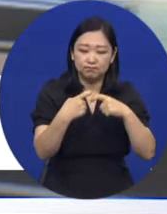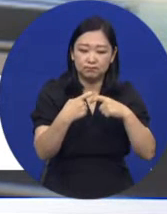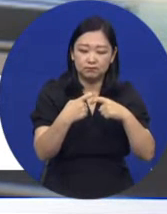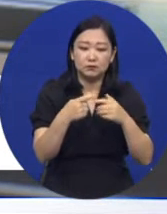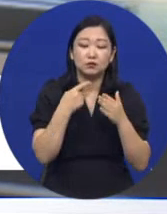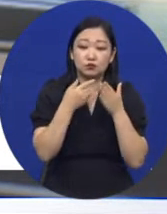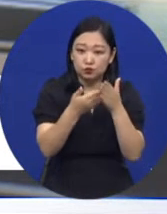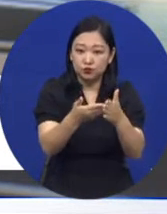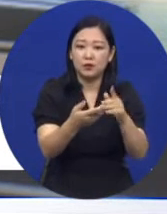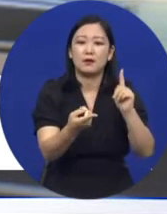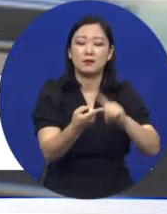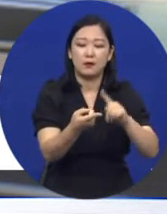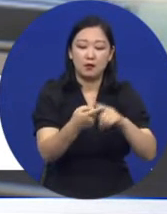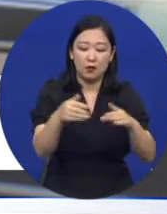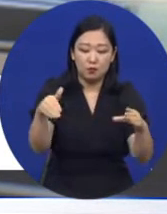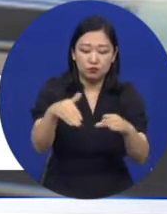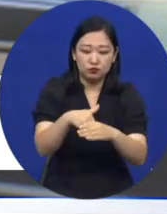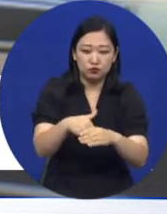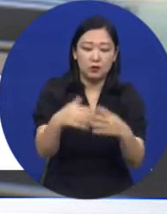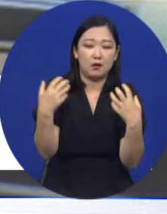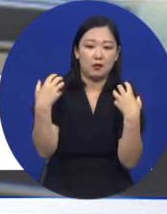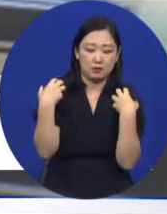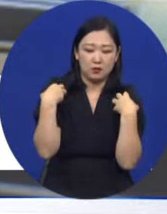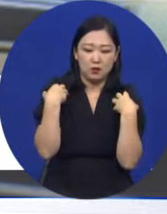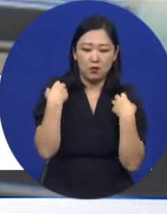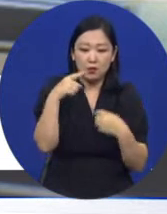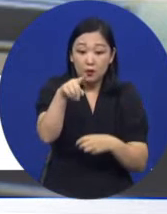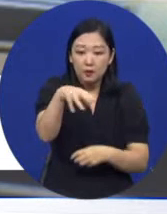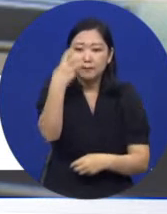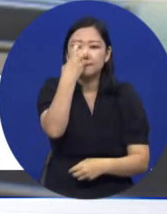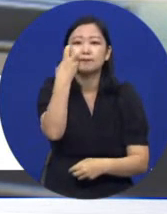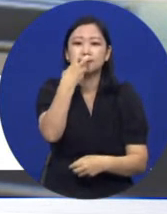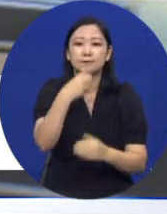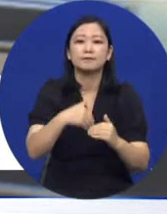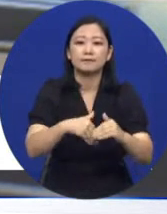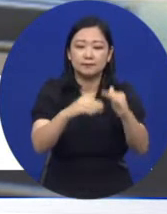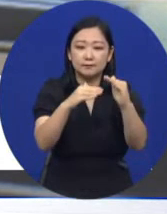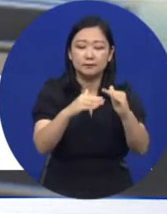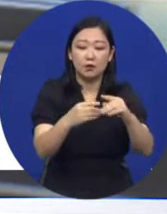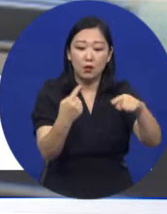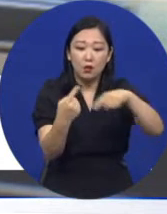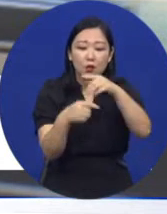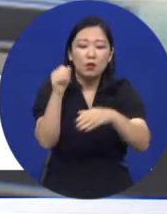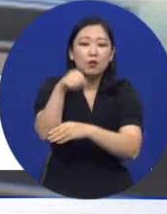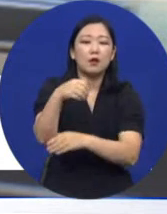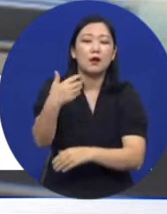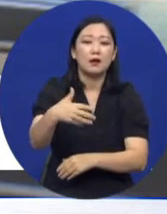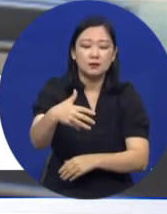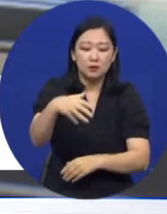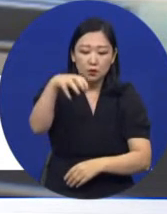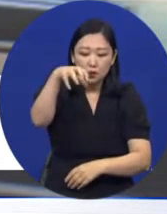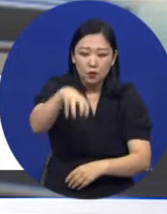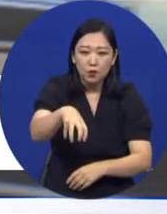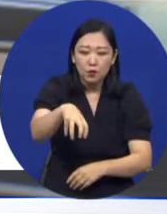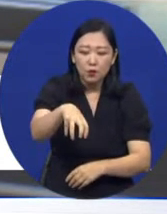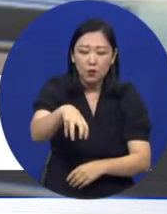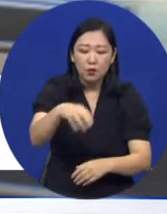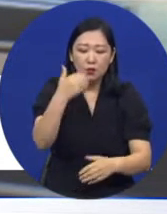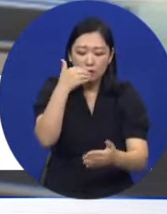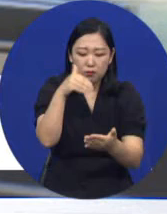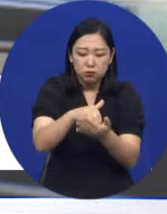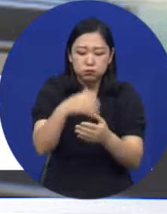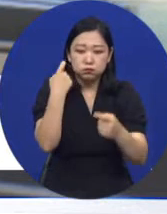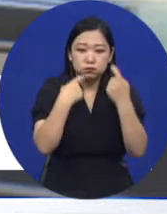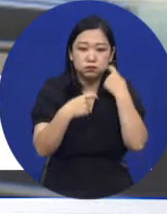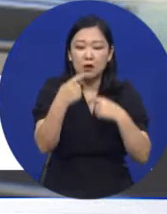시민단체 주장에 대해 문화재청 등이 현장 조사에 나섰는데요. 운항 허가가 나지 않은 절대 보전 지역에서 안반